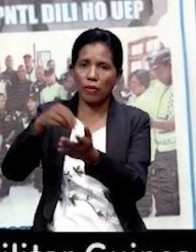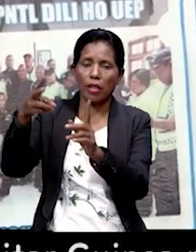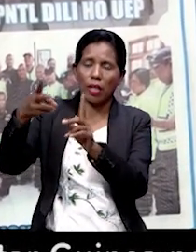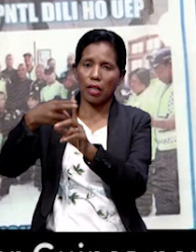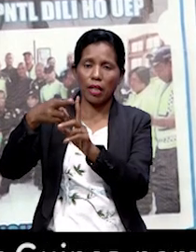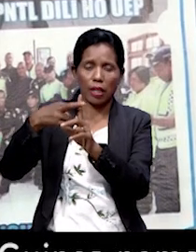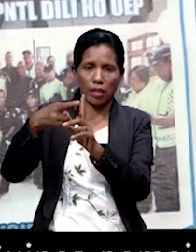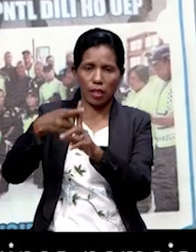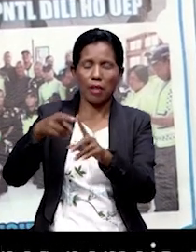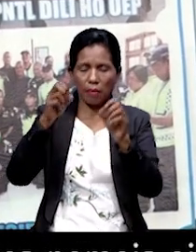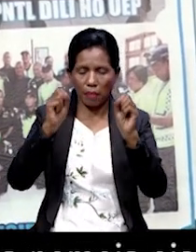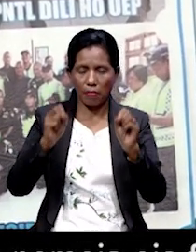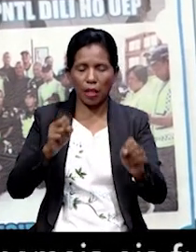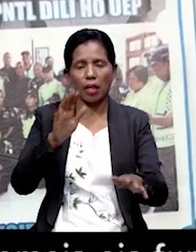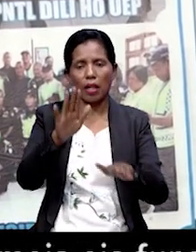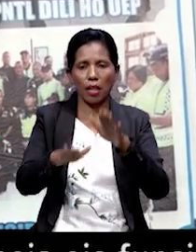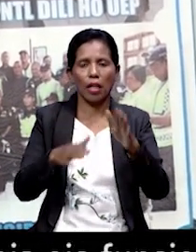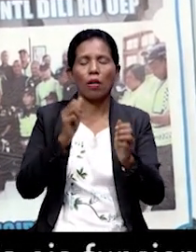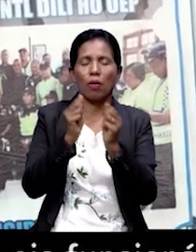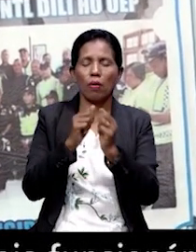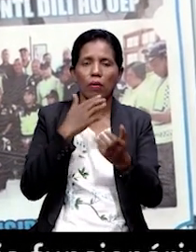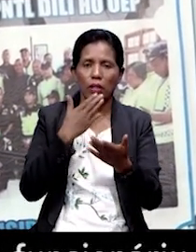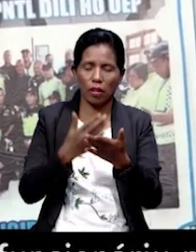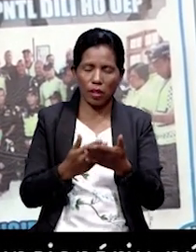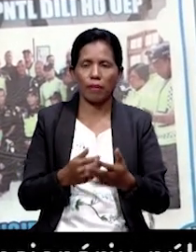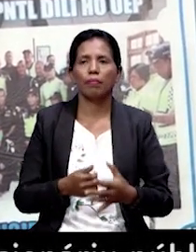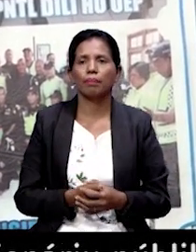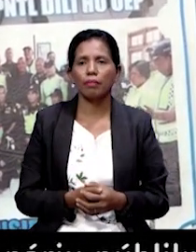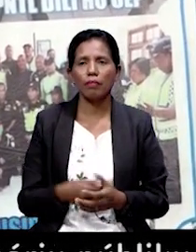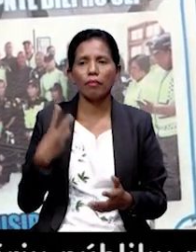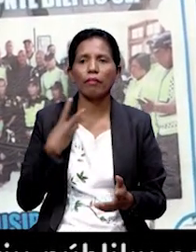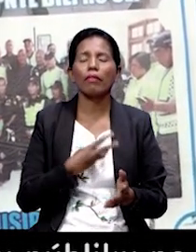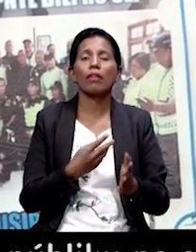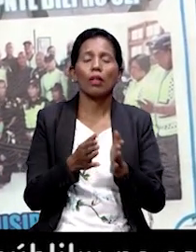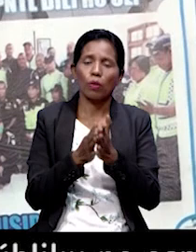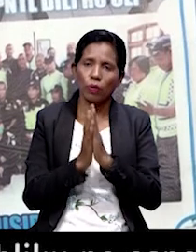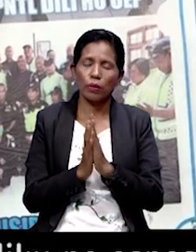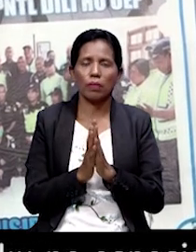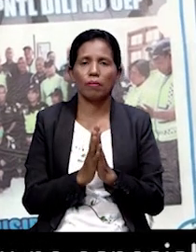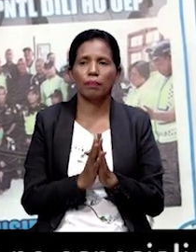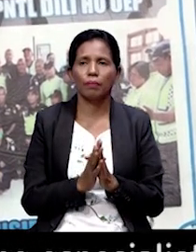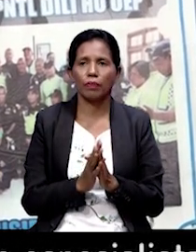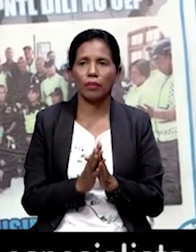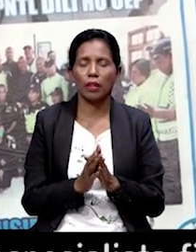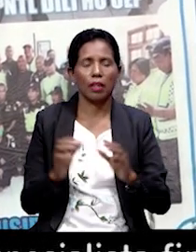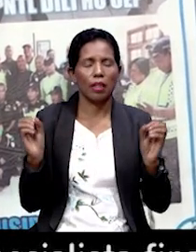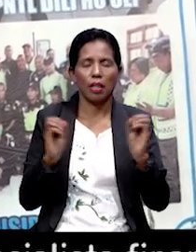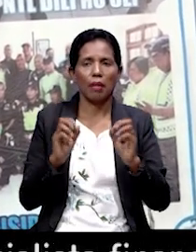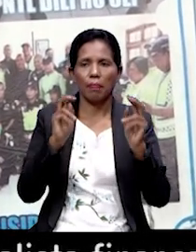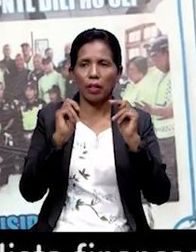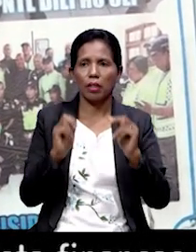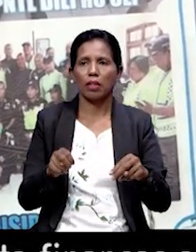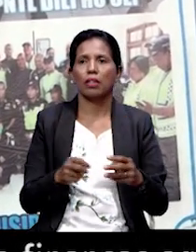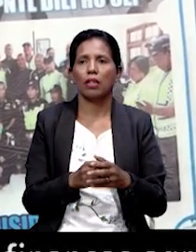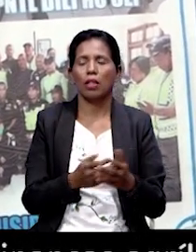bele la normal e bele seguro e ita husu para tenone la precisa atu lori fina